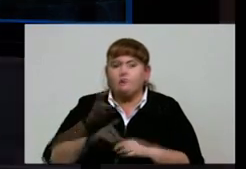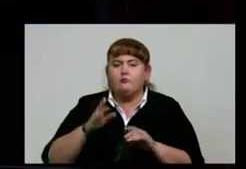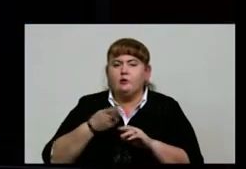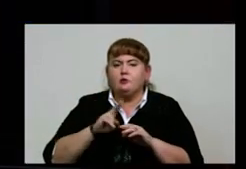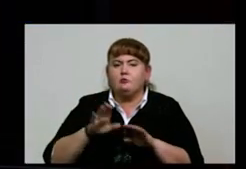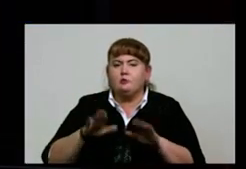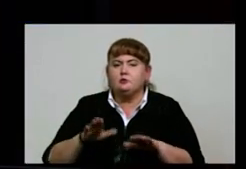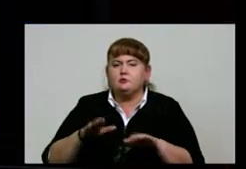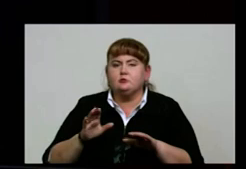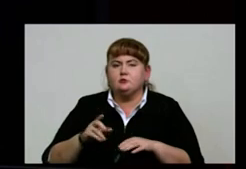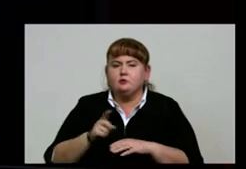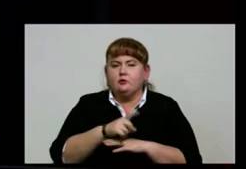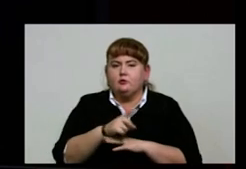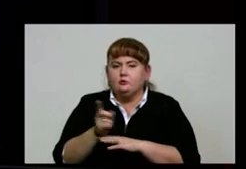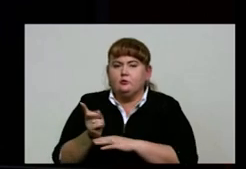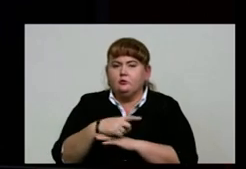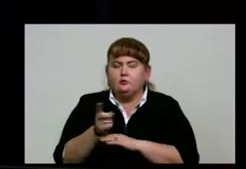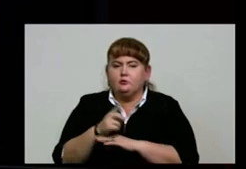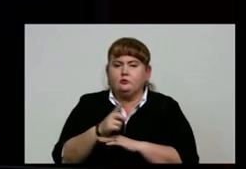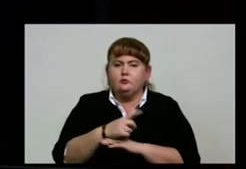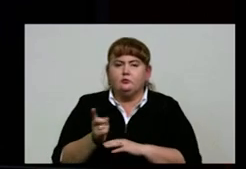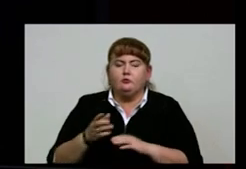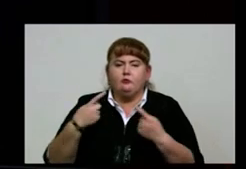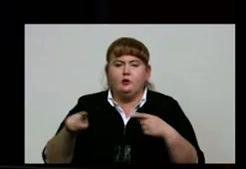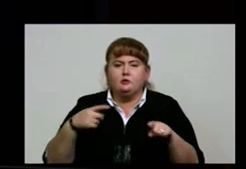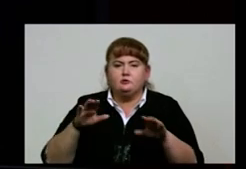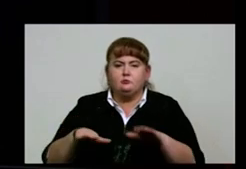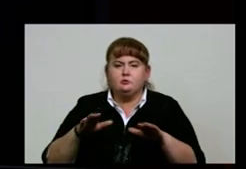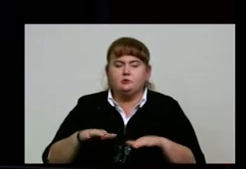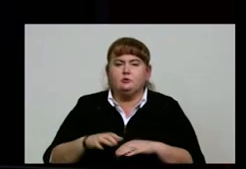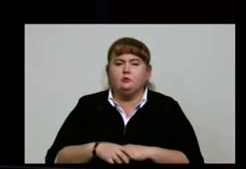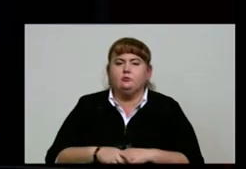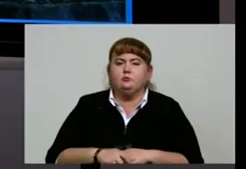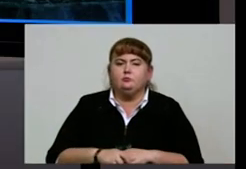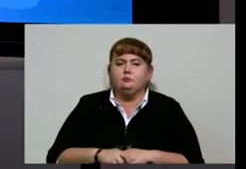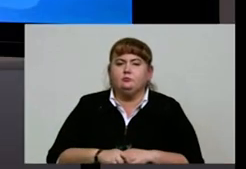работает. Магнитная стрелка компаса начинает бесконечно вращаться.